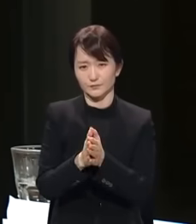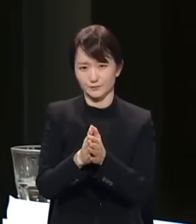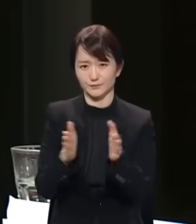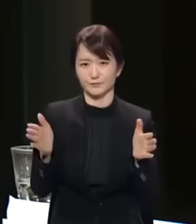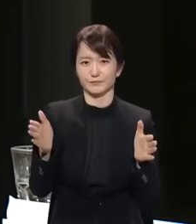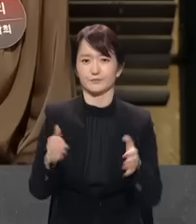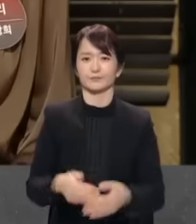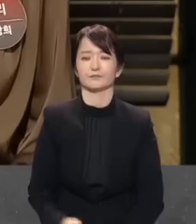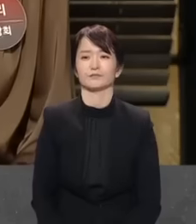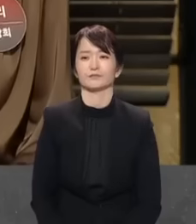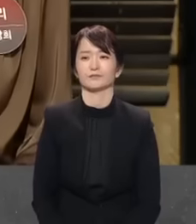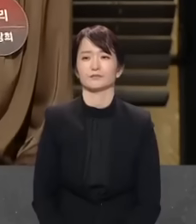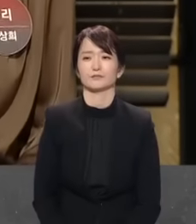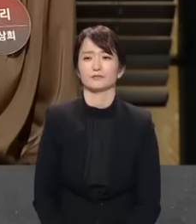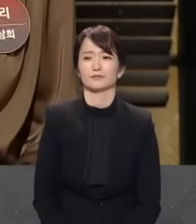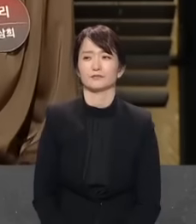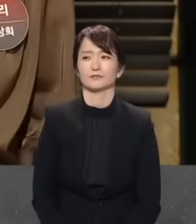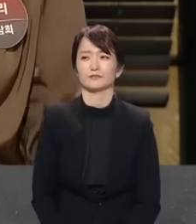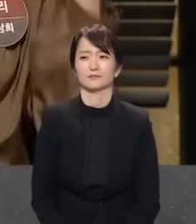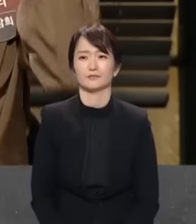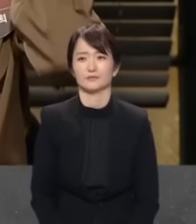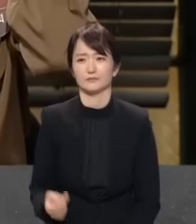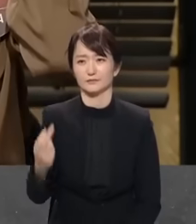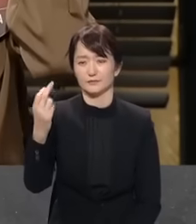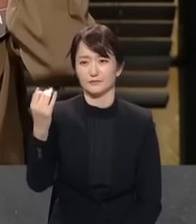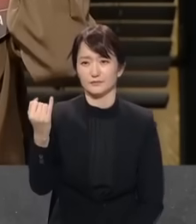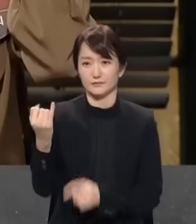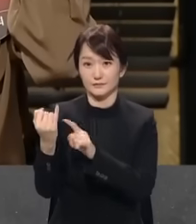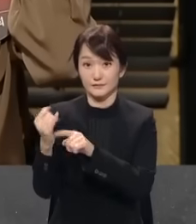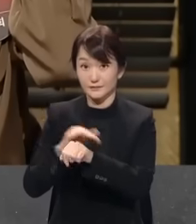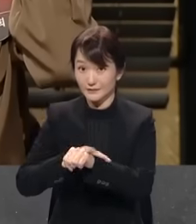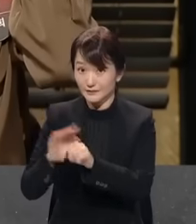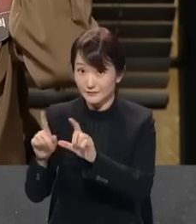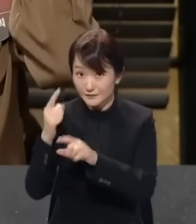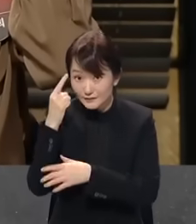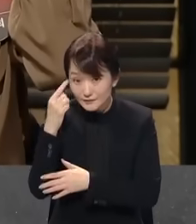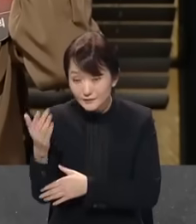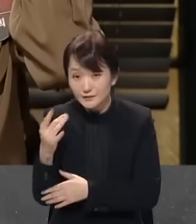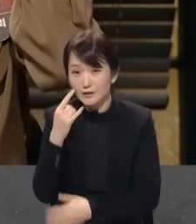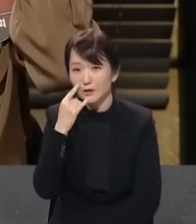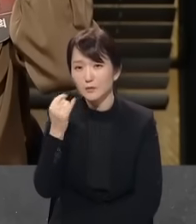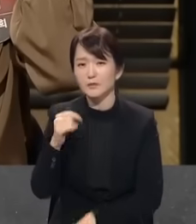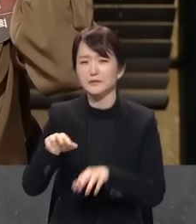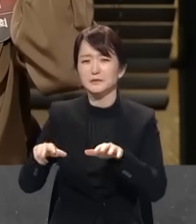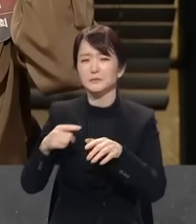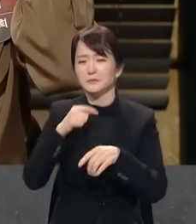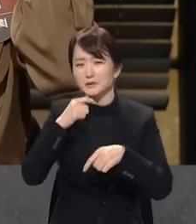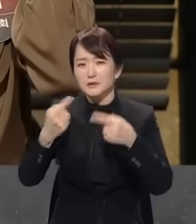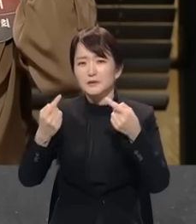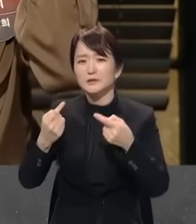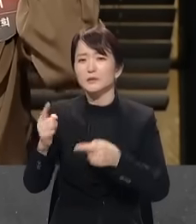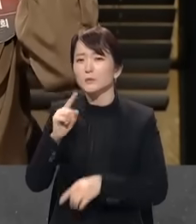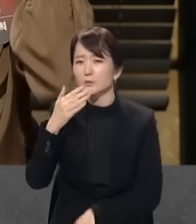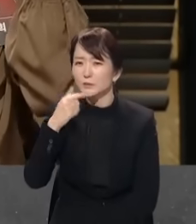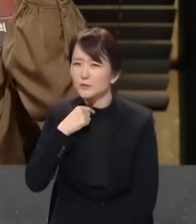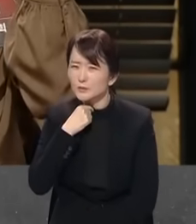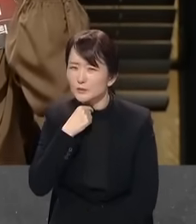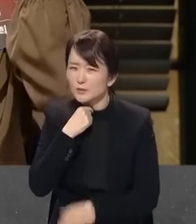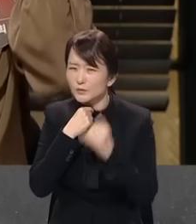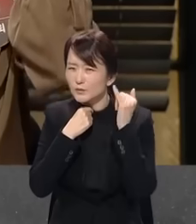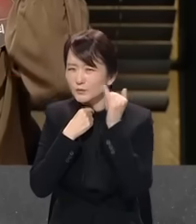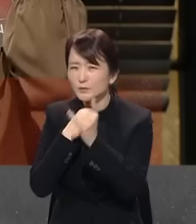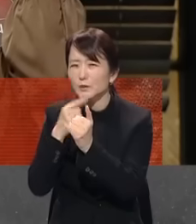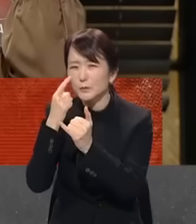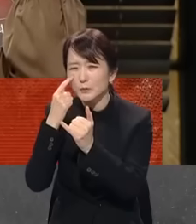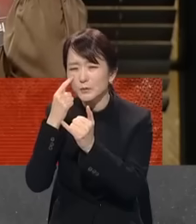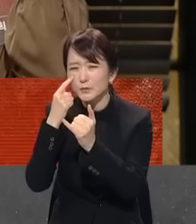액션! 아, 형님 잘 지내셨어요? 그 어머님이 이번 설에 형님 뭐 드시고 싶어 하나 물어보라고